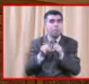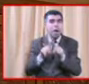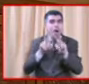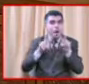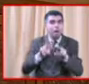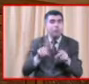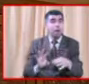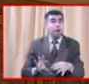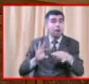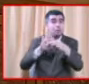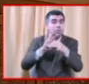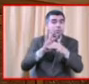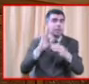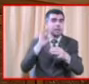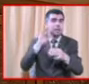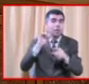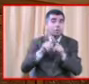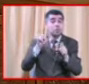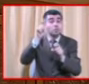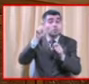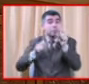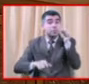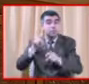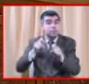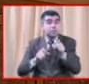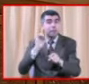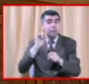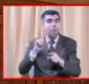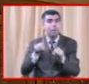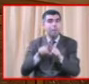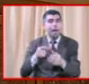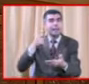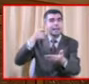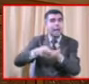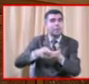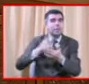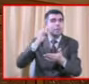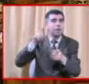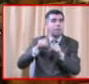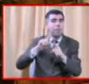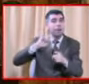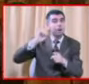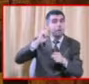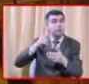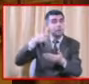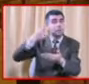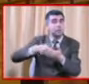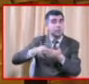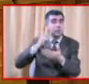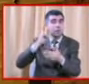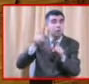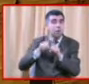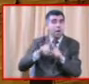الشروط، لأنه ضمان حقوق المواطنين. الحكومة التي تتحمله هي اللي سنات مع هذه الشركة الأجنبية، المغاربة اللي كاين في